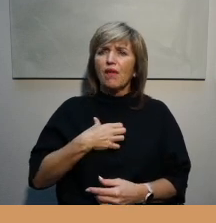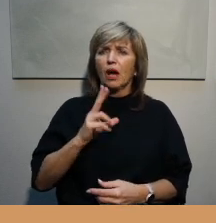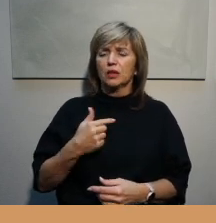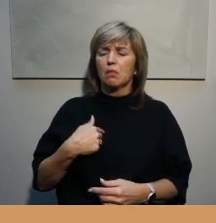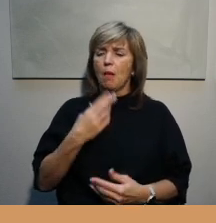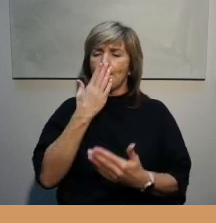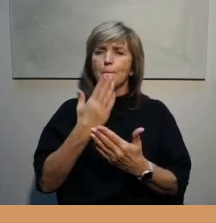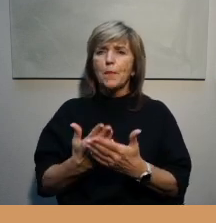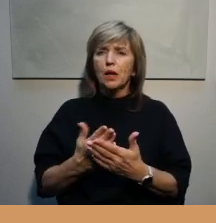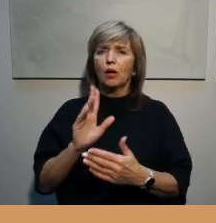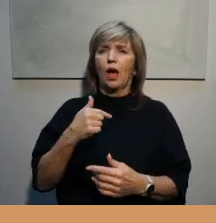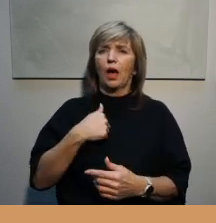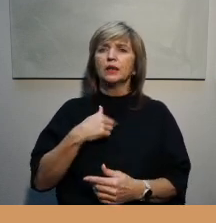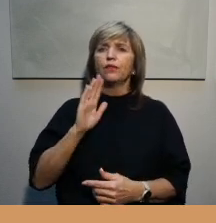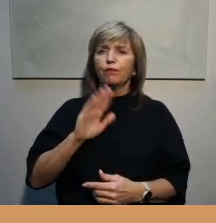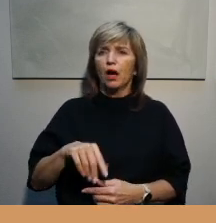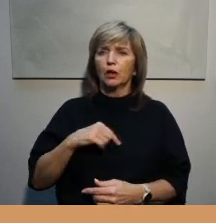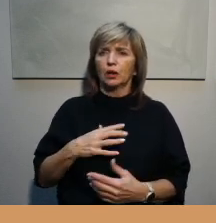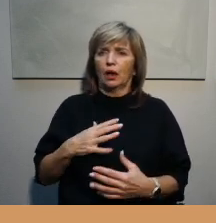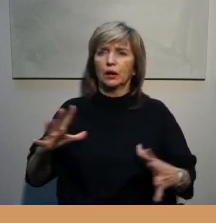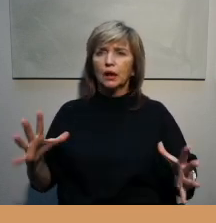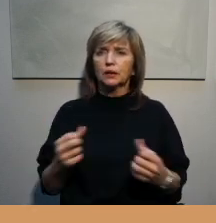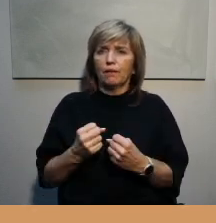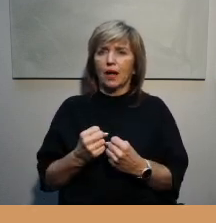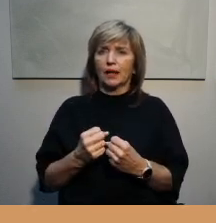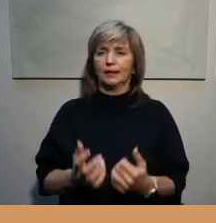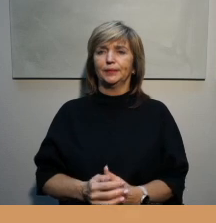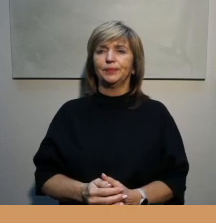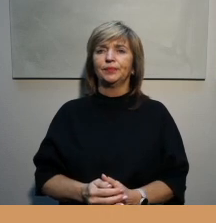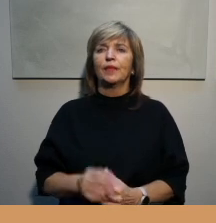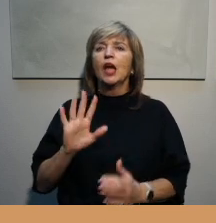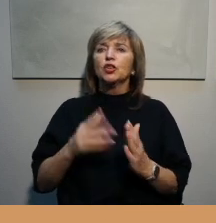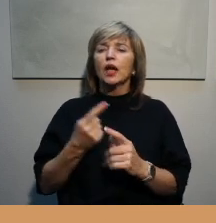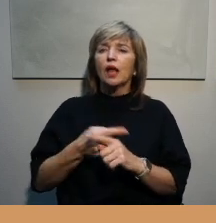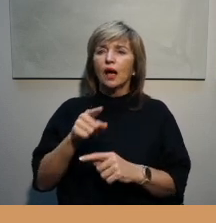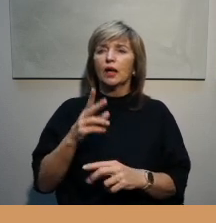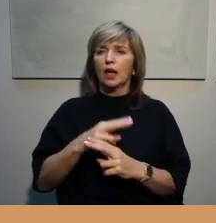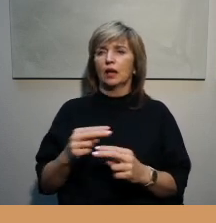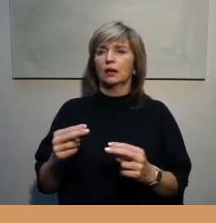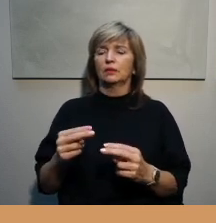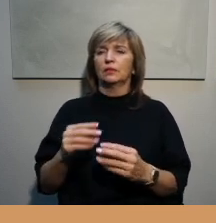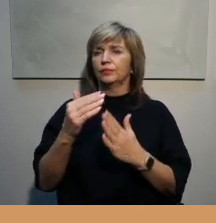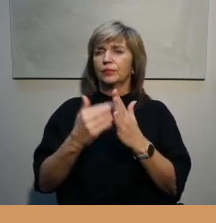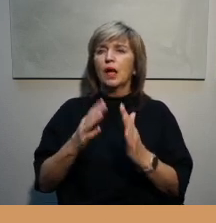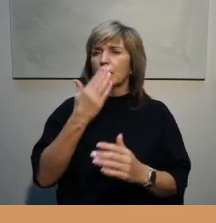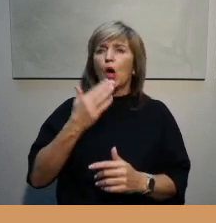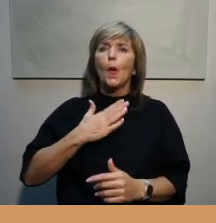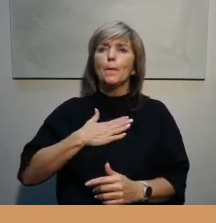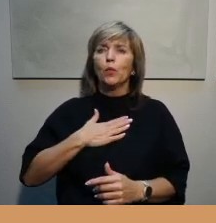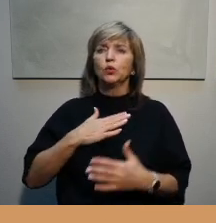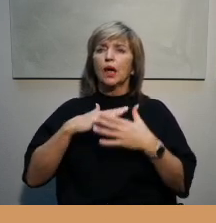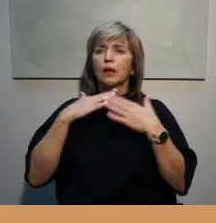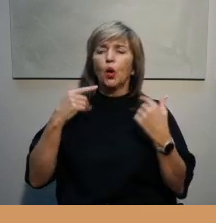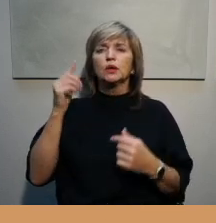kurš parāda, ka es varu arī savākties. Un šeit atkal konteksts nav mūsu